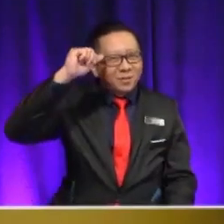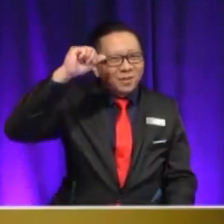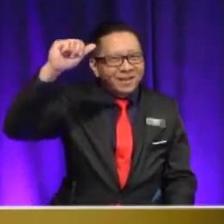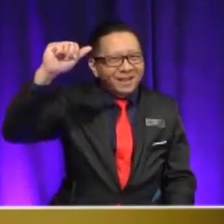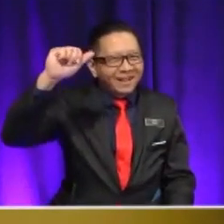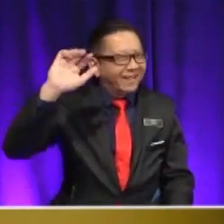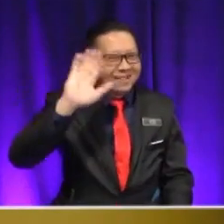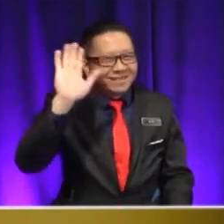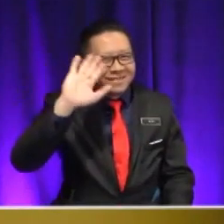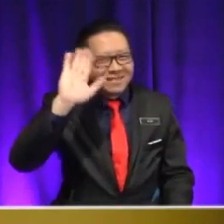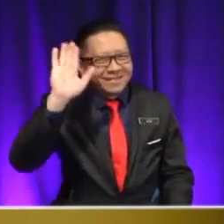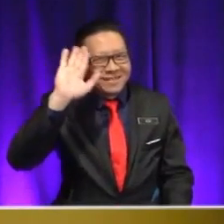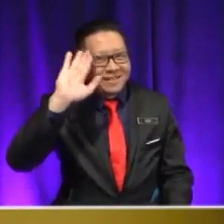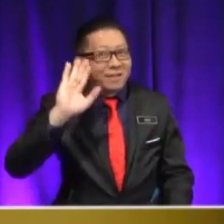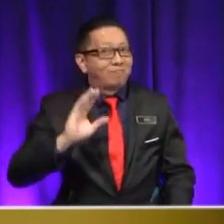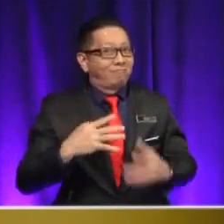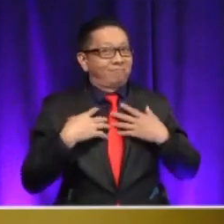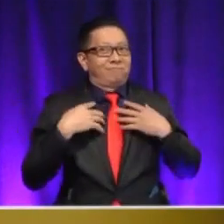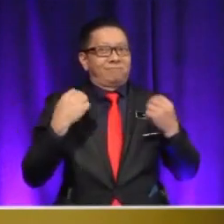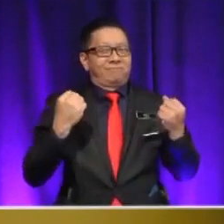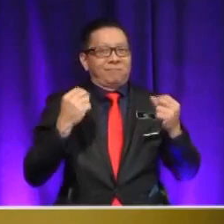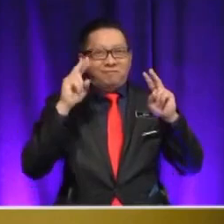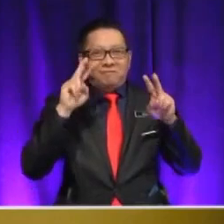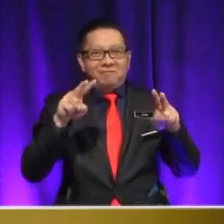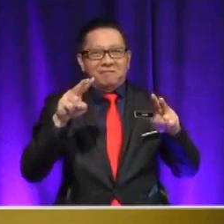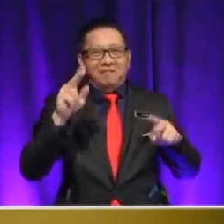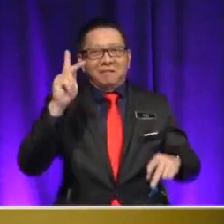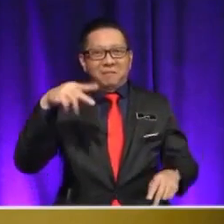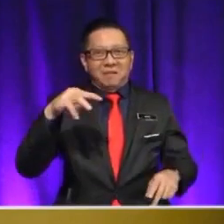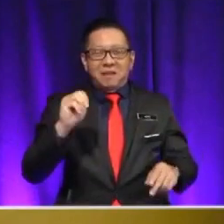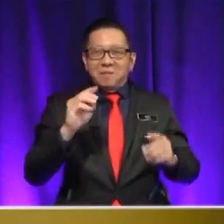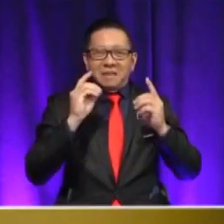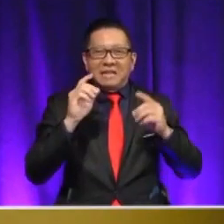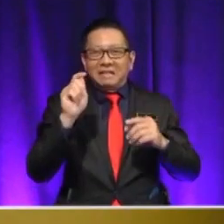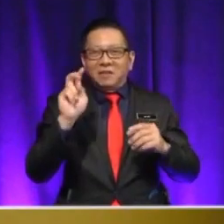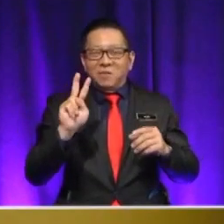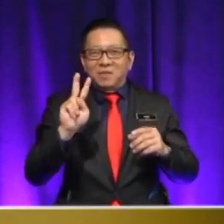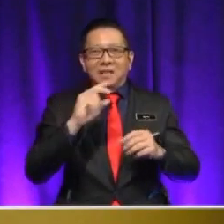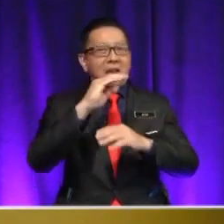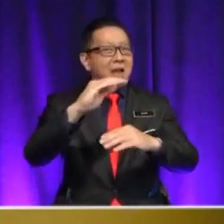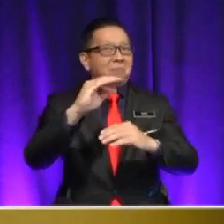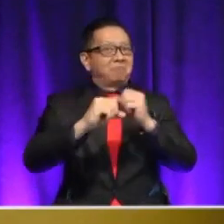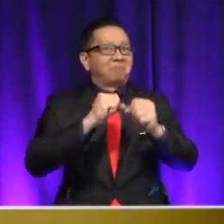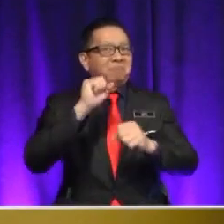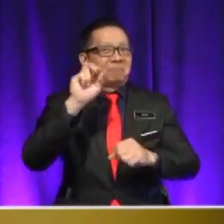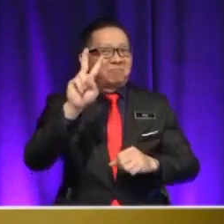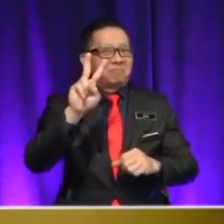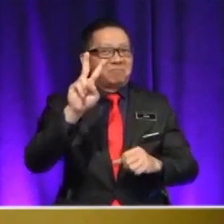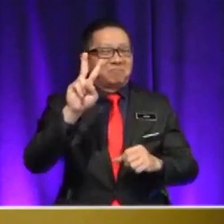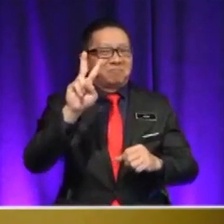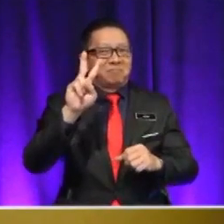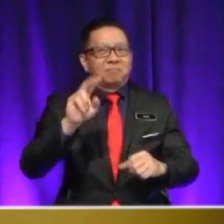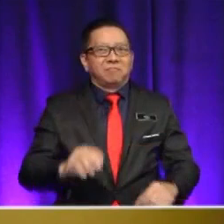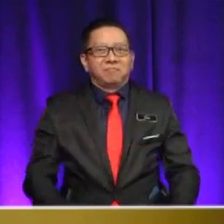Assalamualaikum. Hai kawan-kawan. Apa khabar? Anda sedang menonton slot tahap 2 di Didik TV KPM bertemankan saya Syamira